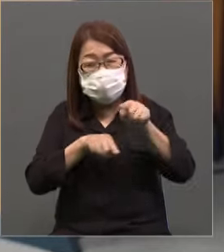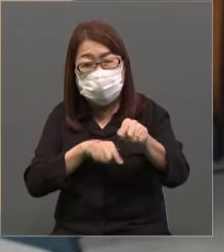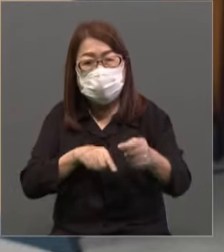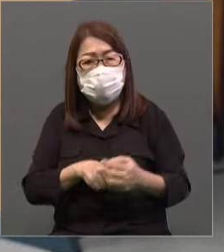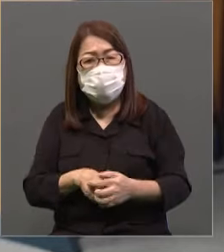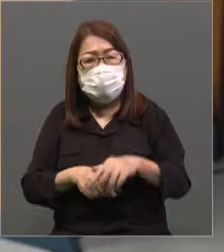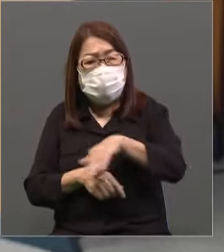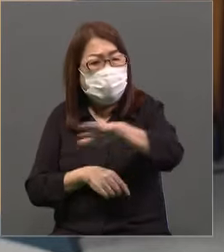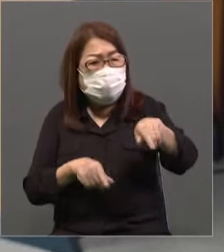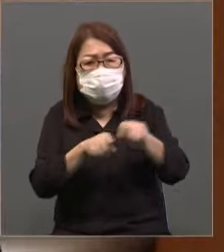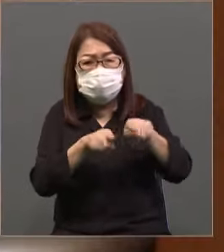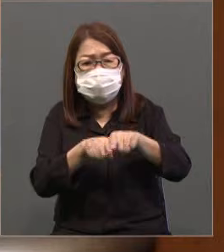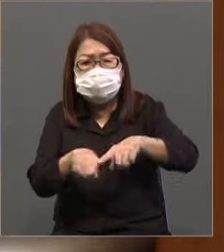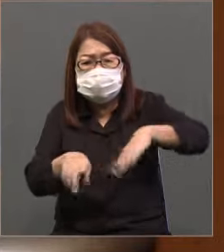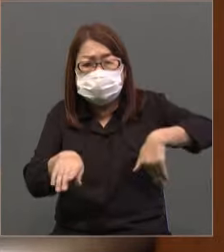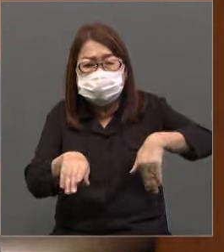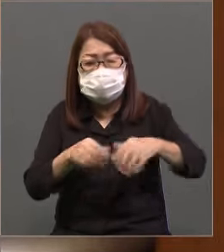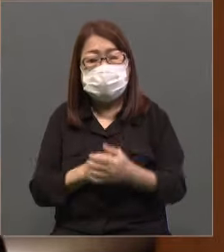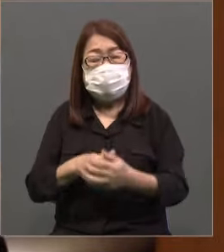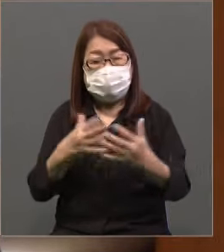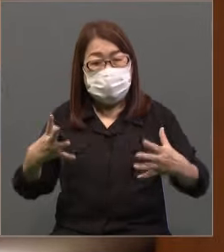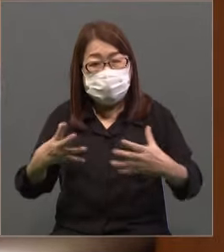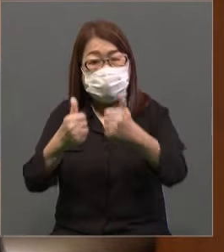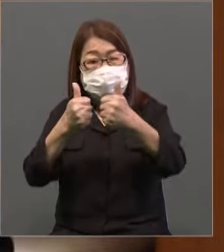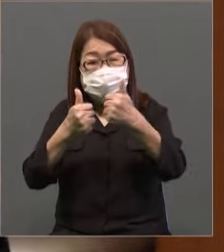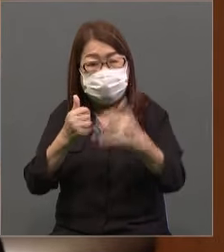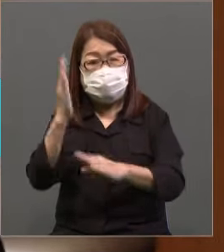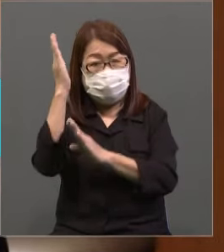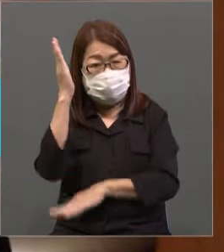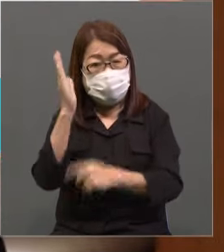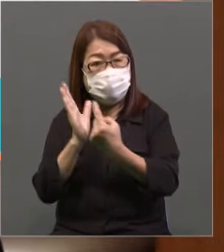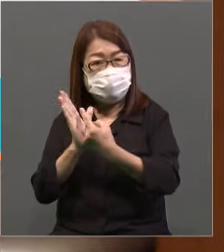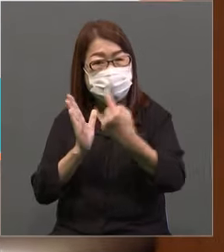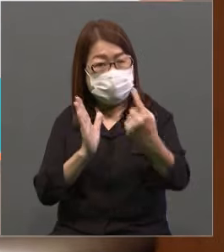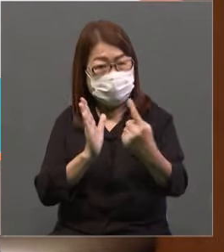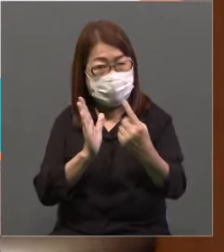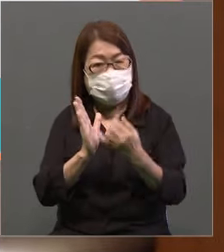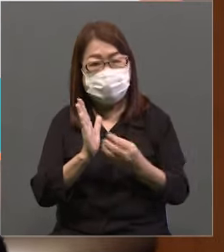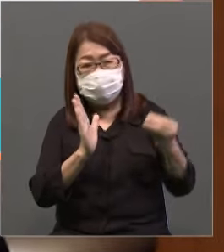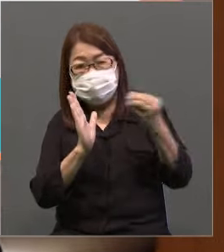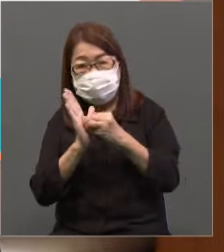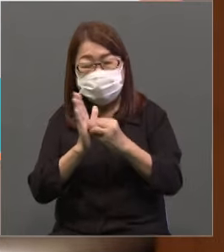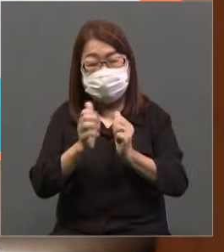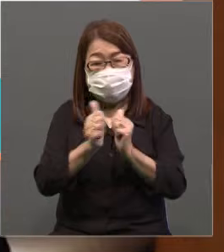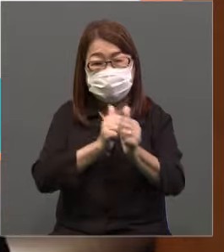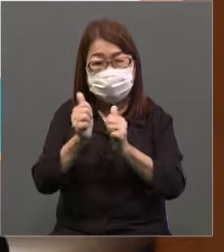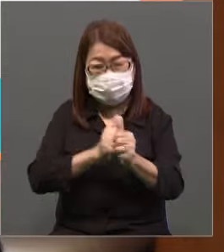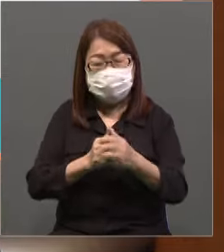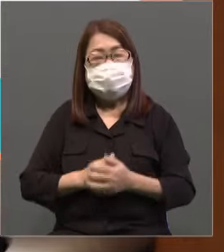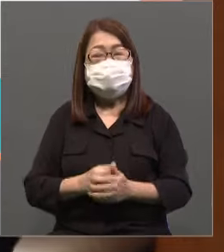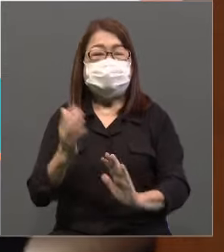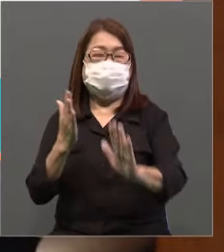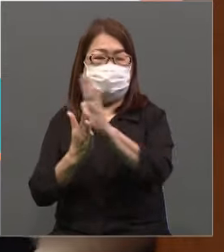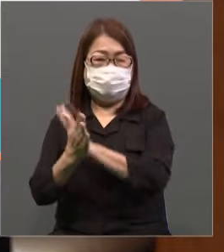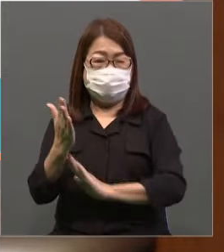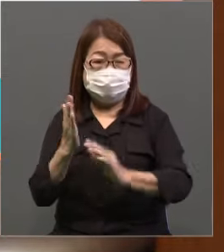ที่เรียนด้วยกันนะคะ หลังจากผ่านรอบเขตเป็นตัวแทนภาคใต้แล้วเนี่ยก็จะต่อไปที่รอบประเทศนะคะคือเป็นตัว